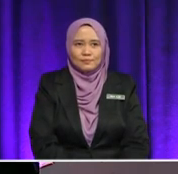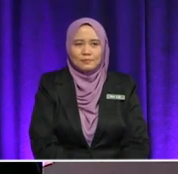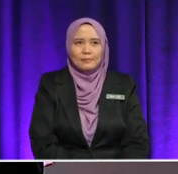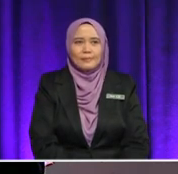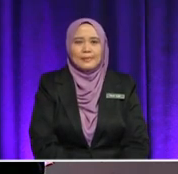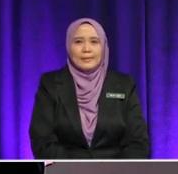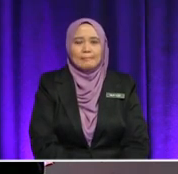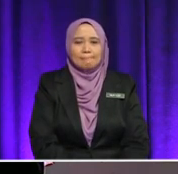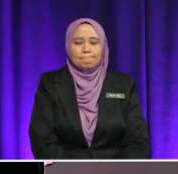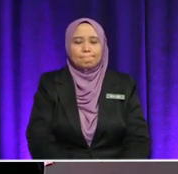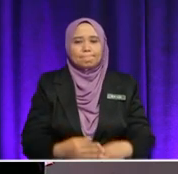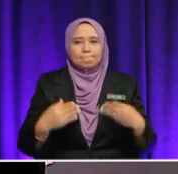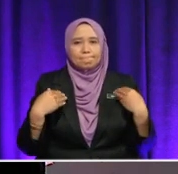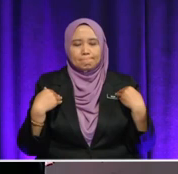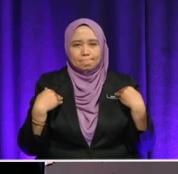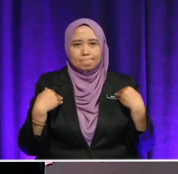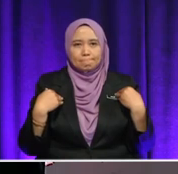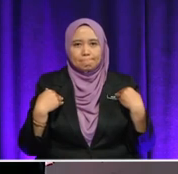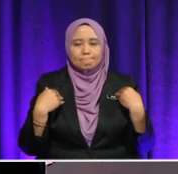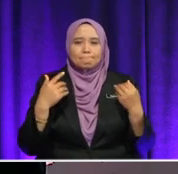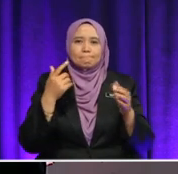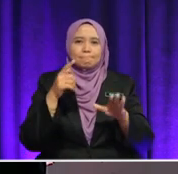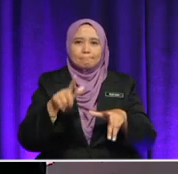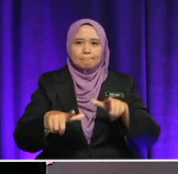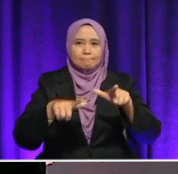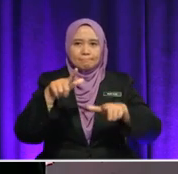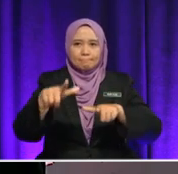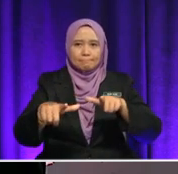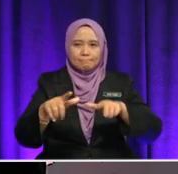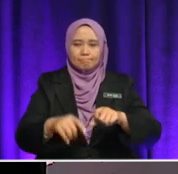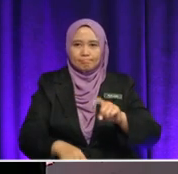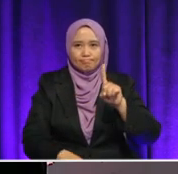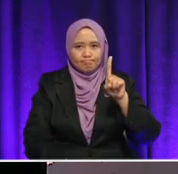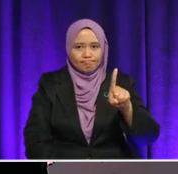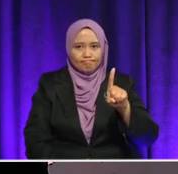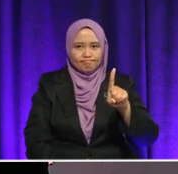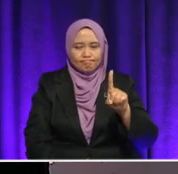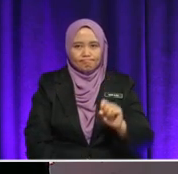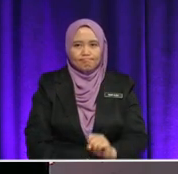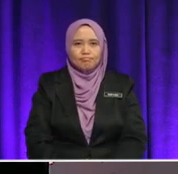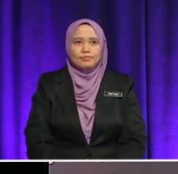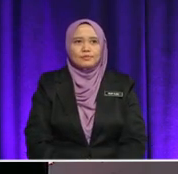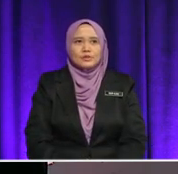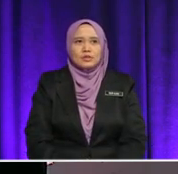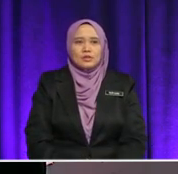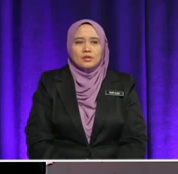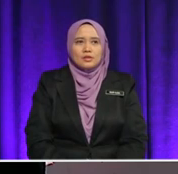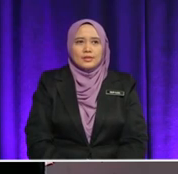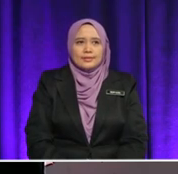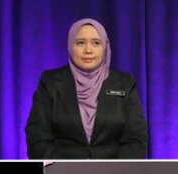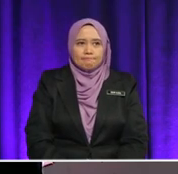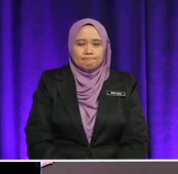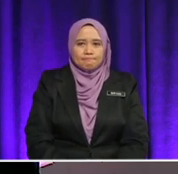ada berapa langkah dalam proses penilaian Raya umum MVP yang pertama yang pertama tahun